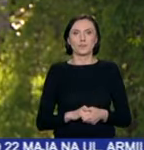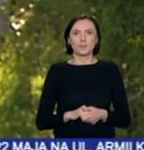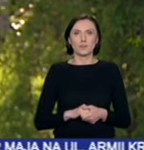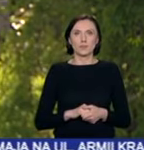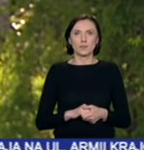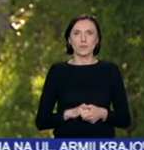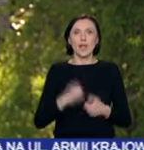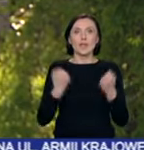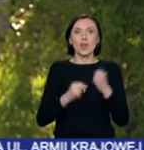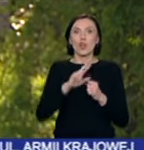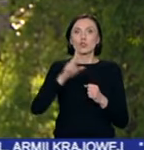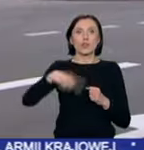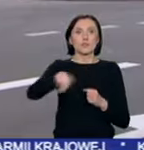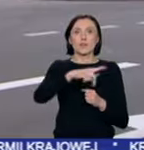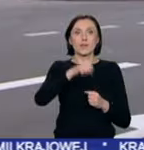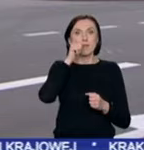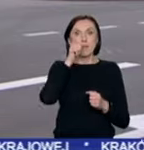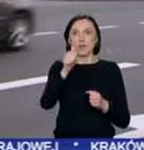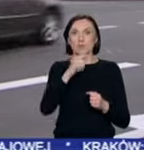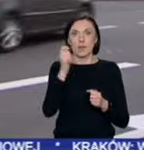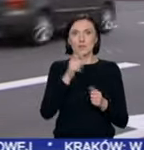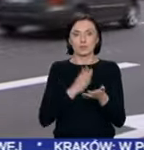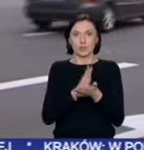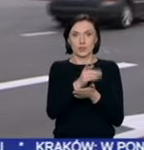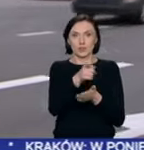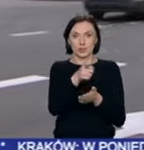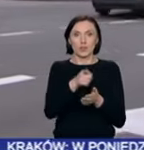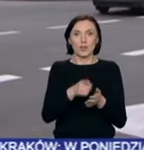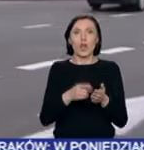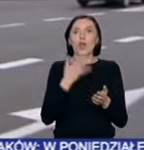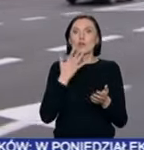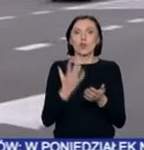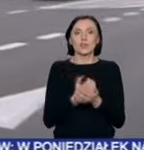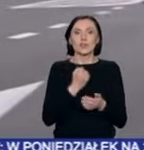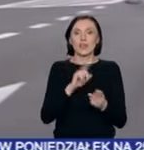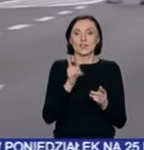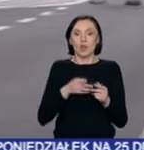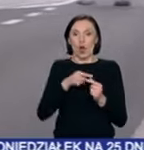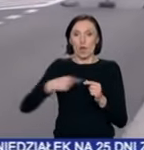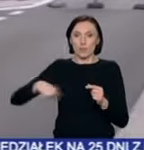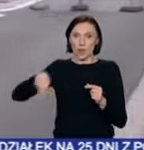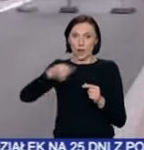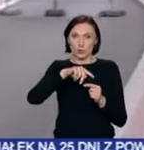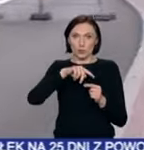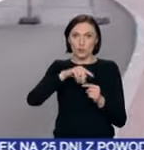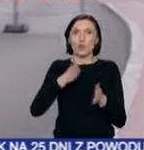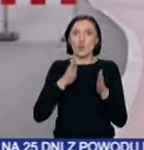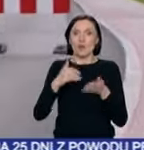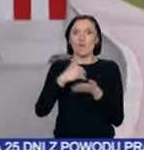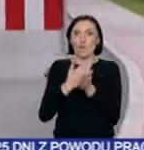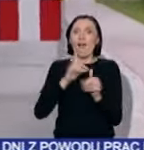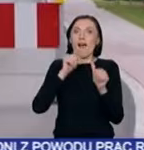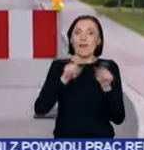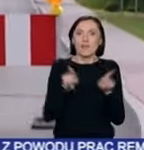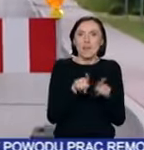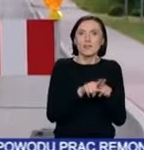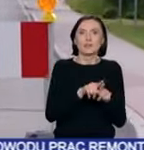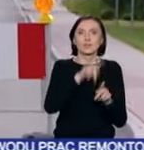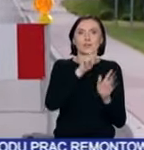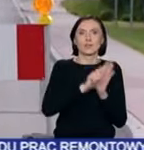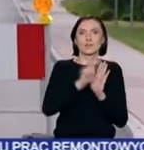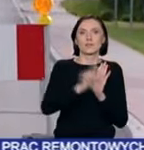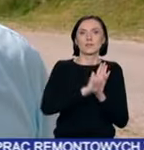Kierowcy, którzy nie mogą na nią wjechać, korzystają nie tylko z wyznaczonych objazdów drogą wojewódzką, ale też z wąskich, lokalnych ulic. W godzinach